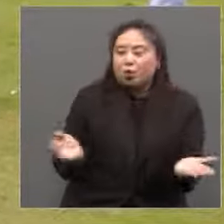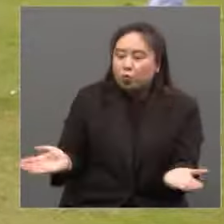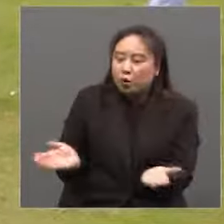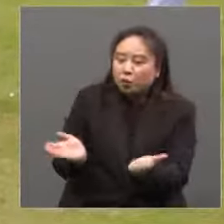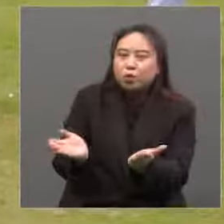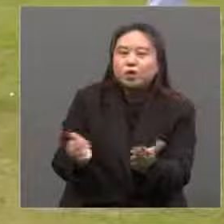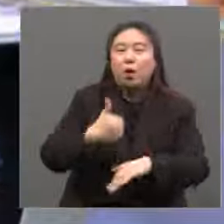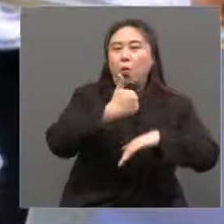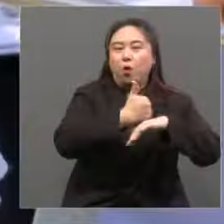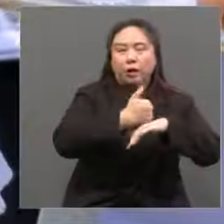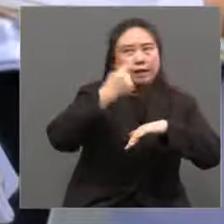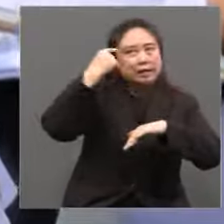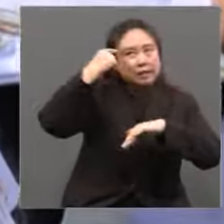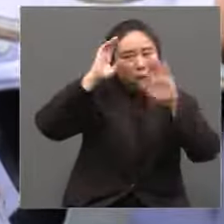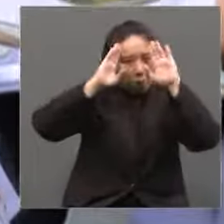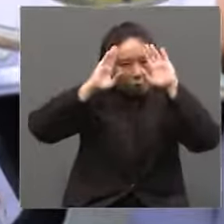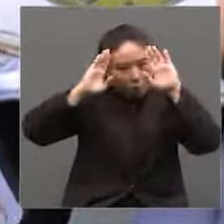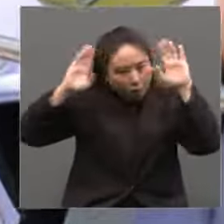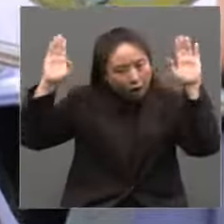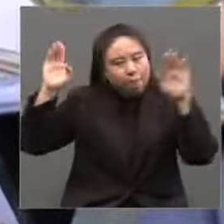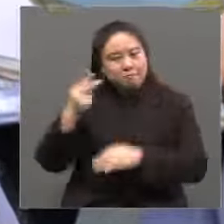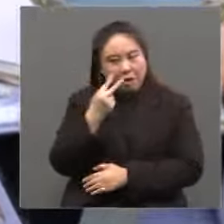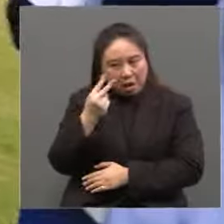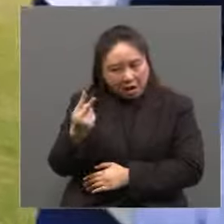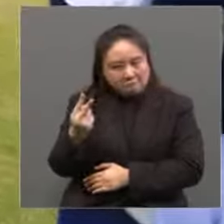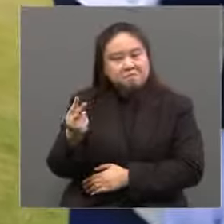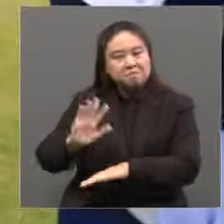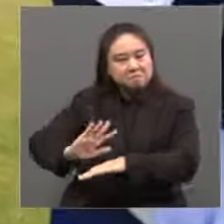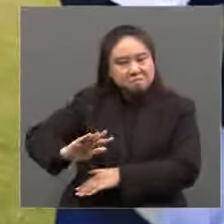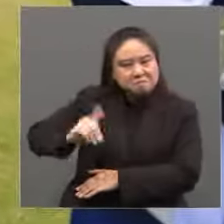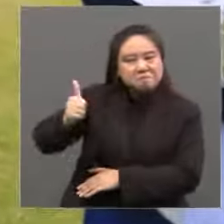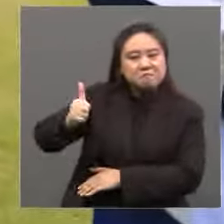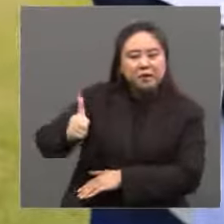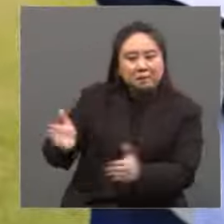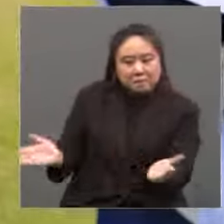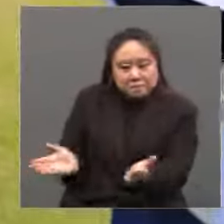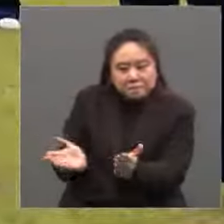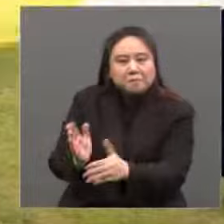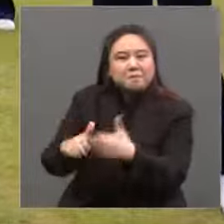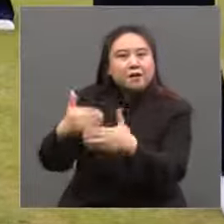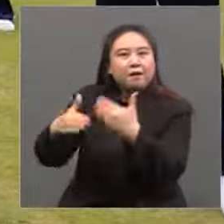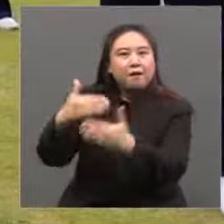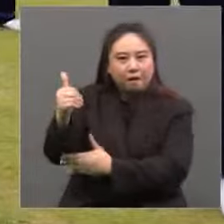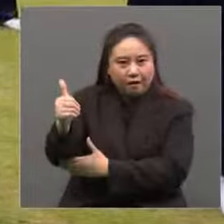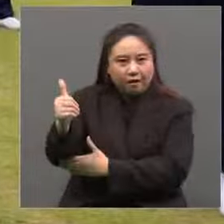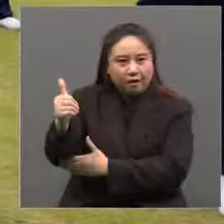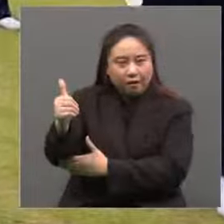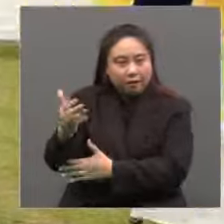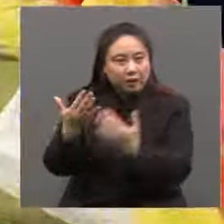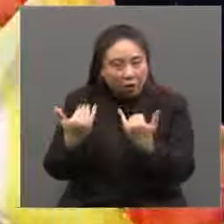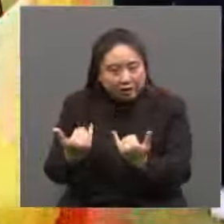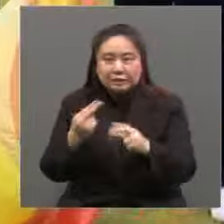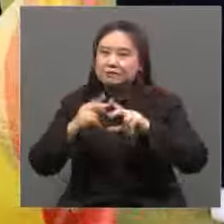ารมีวิสัยทัศน์ก้าวไกลเห็นความสามารถพัฒนาและดึงศักยภาพของน้องๆออกมาอย่างโดดเด่นจนสามารถสร้